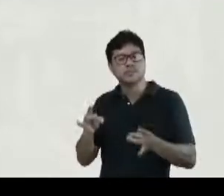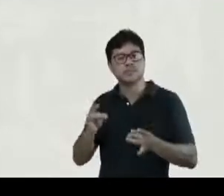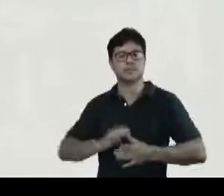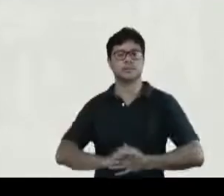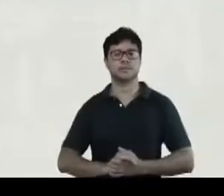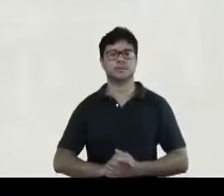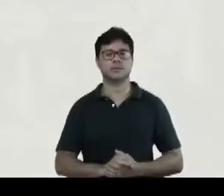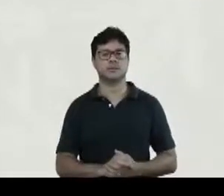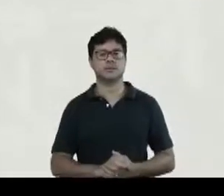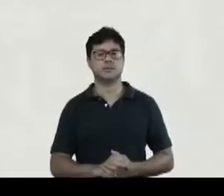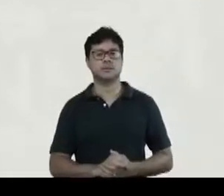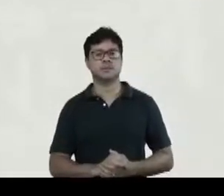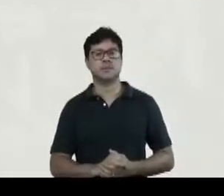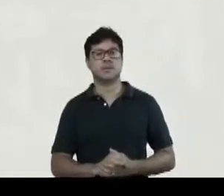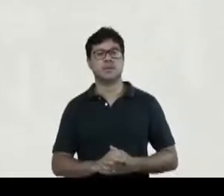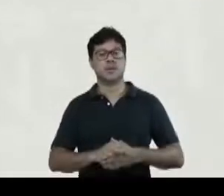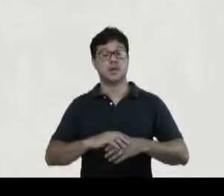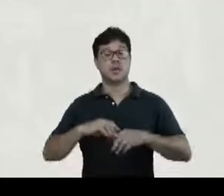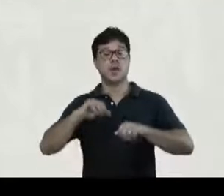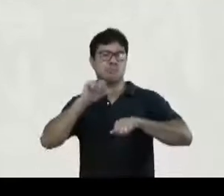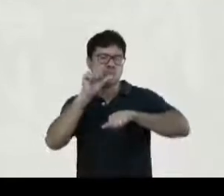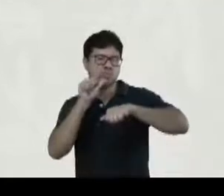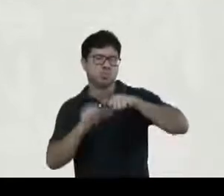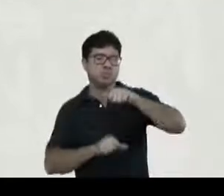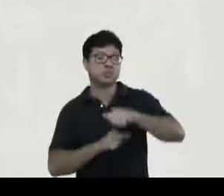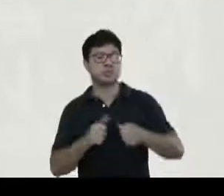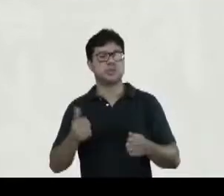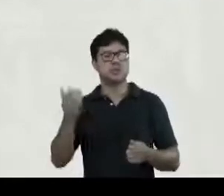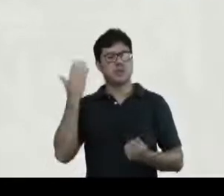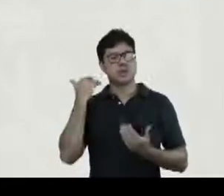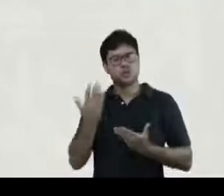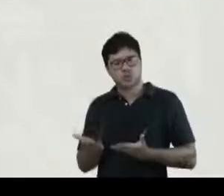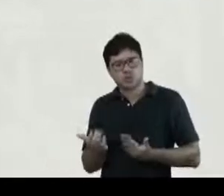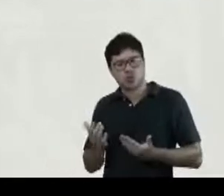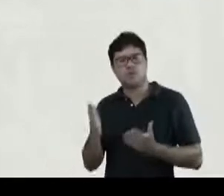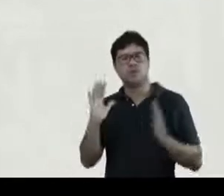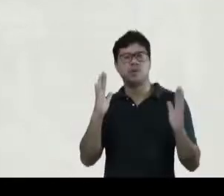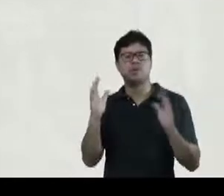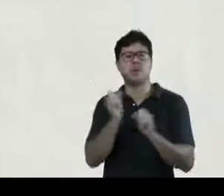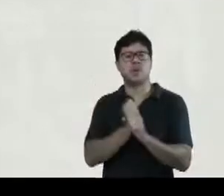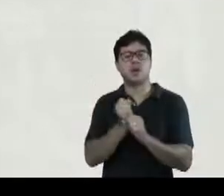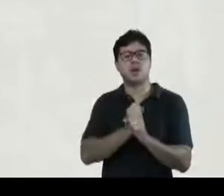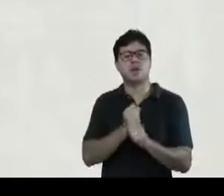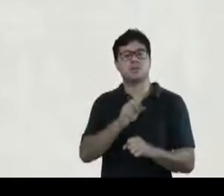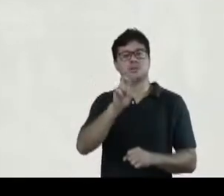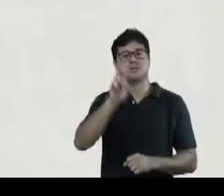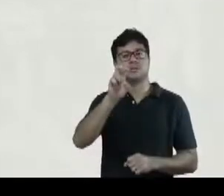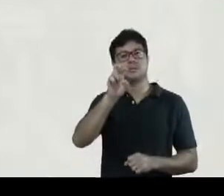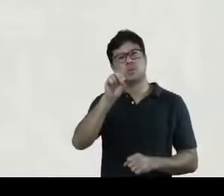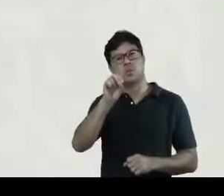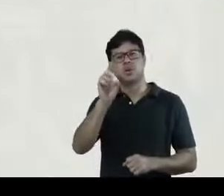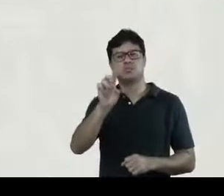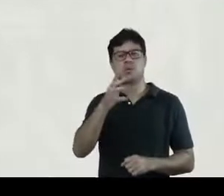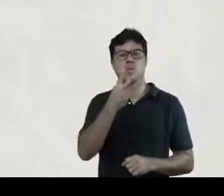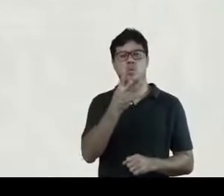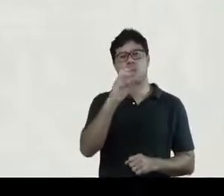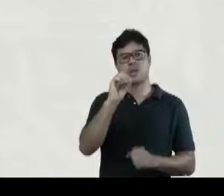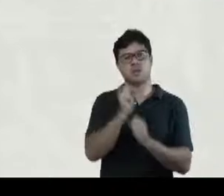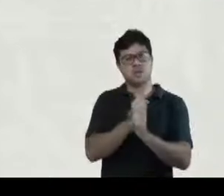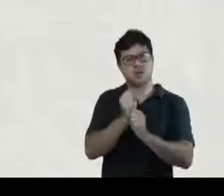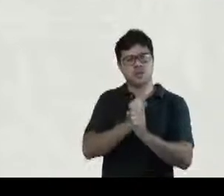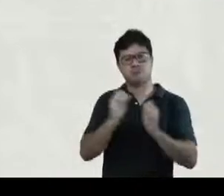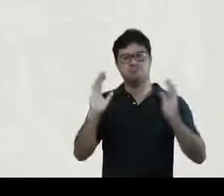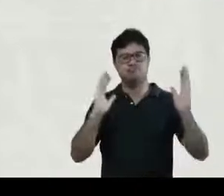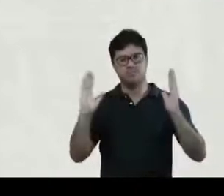Digitalisierungskurve der letzten noch nicht ganz 50, eher 40 Jahren.